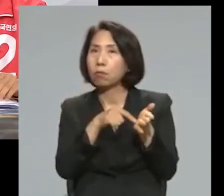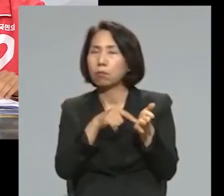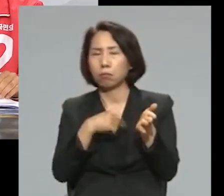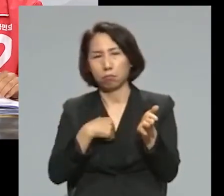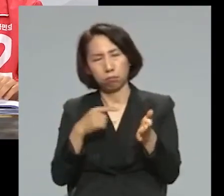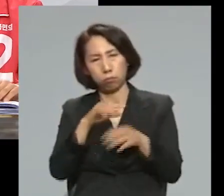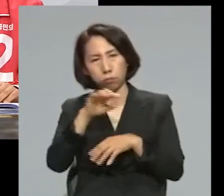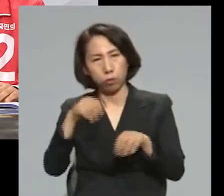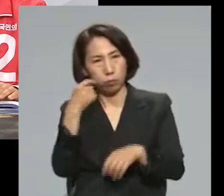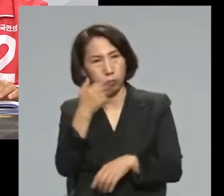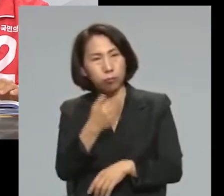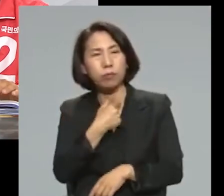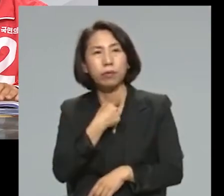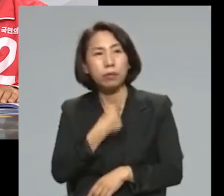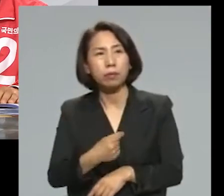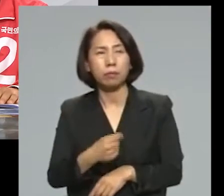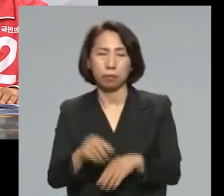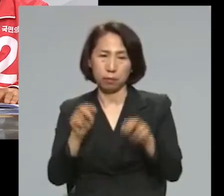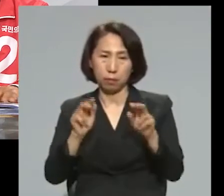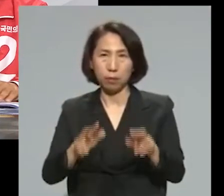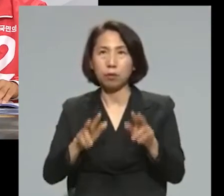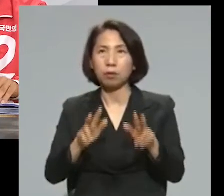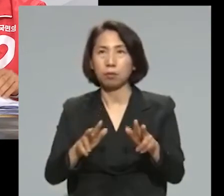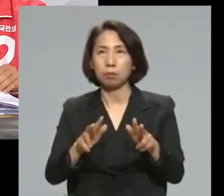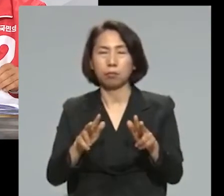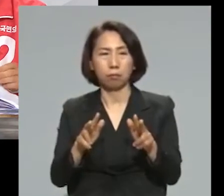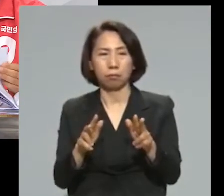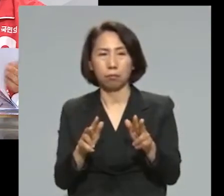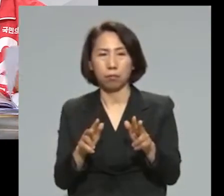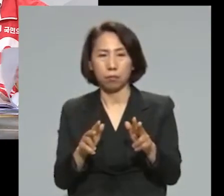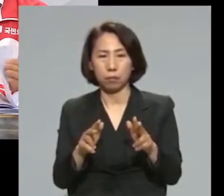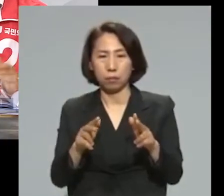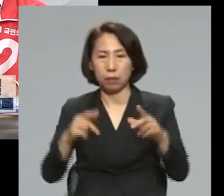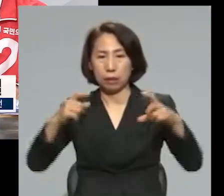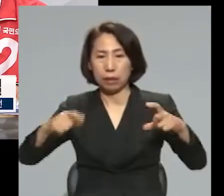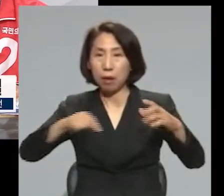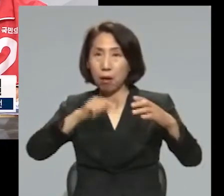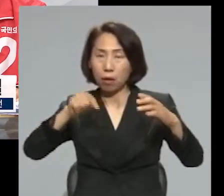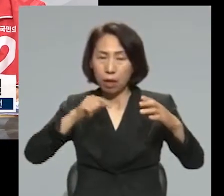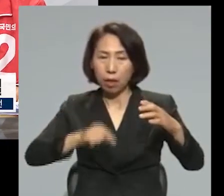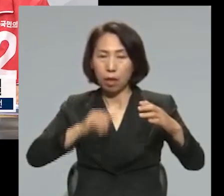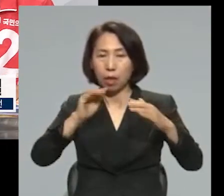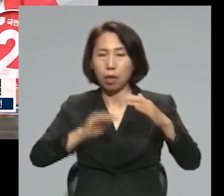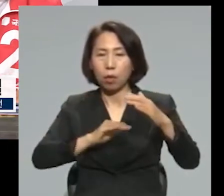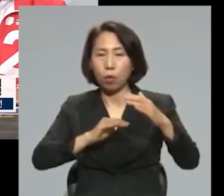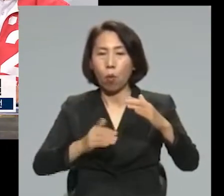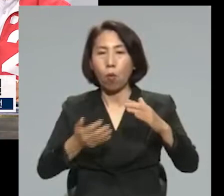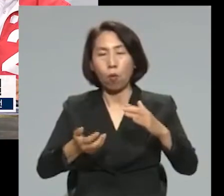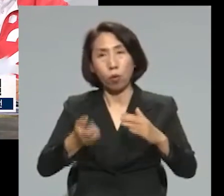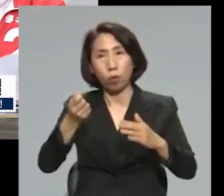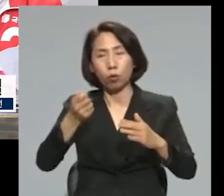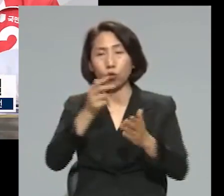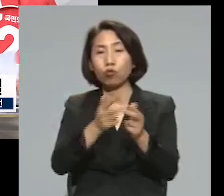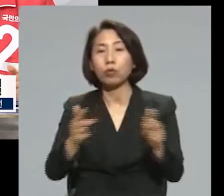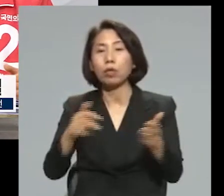제가 묻겠습니다. 현재 관내에 총 공영 주차장이 몇 개인 줄 아십니까?